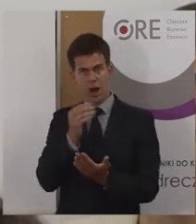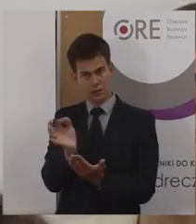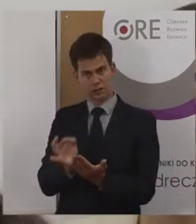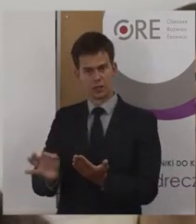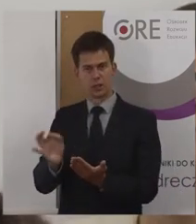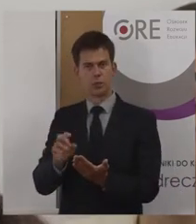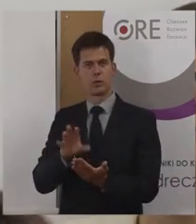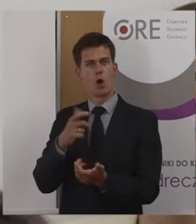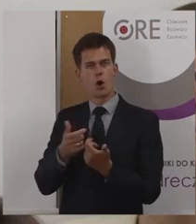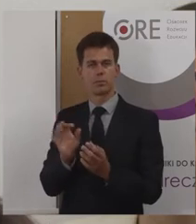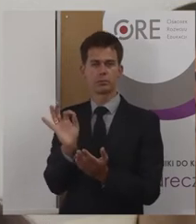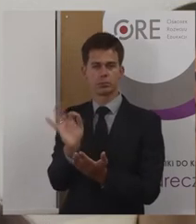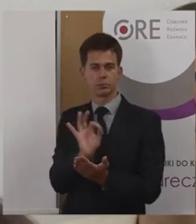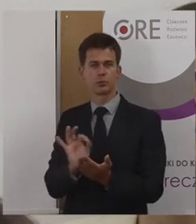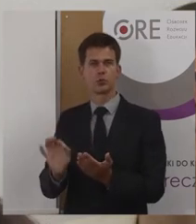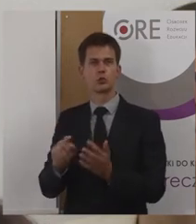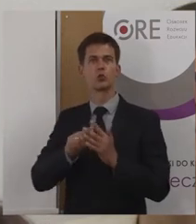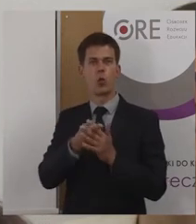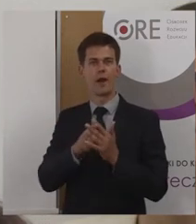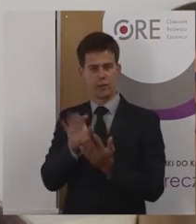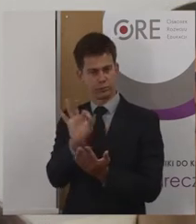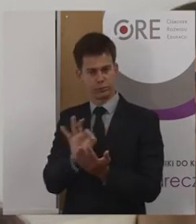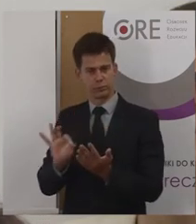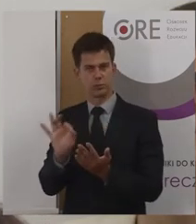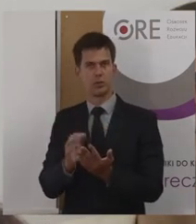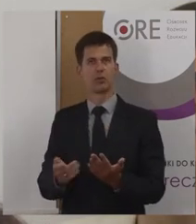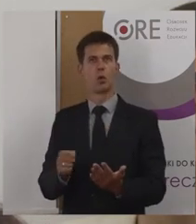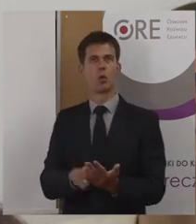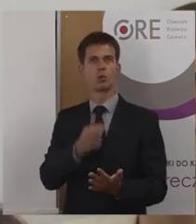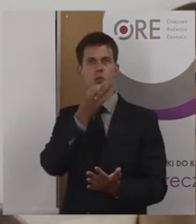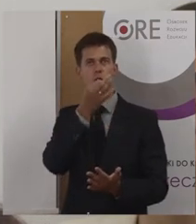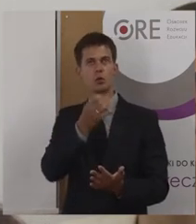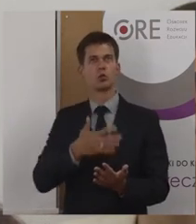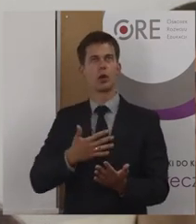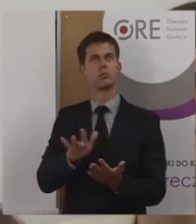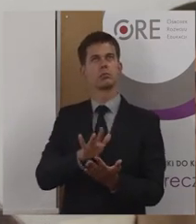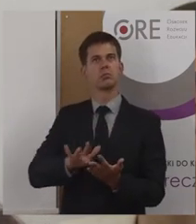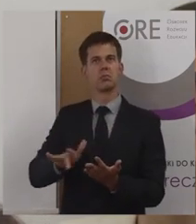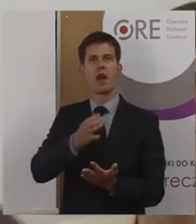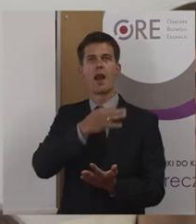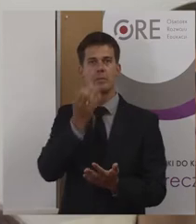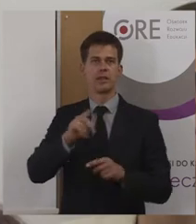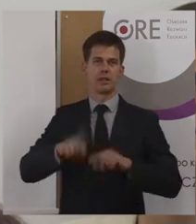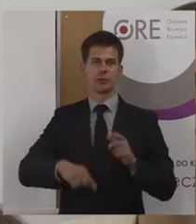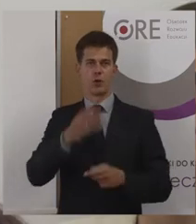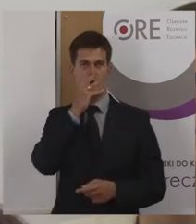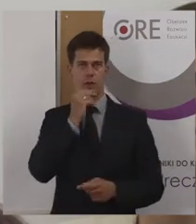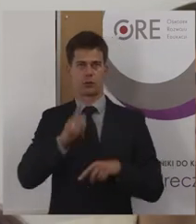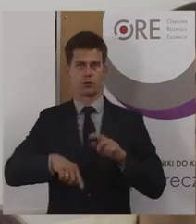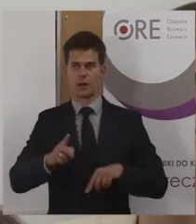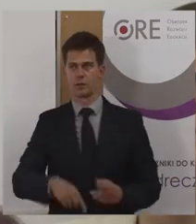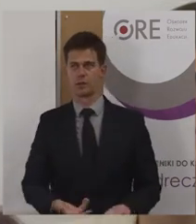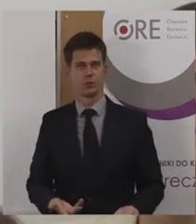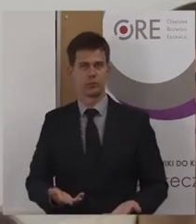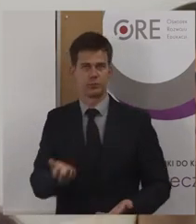I tutaj trzeba po prostu na poziomie ministerstwa zaatakować autorów podręczników, zwłaszcza dla tych dzieci najmłodszych,